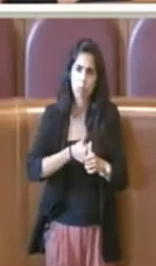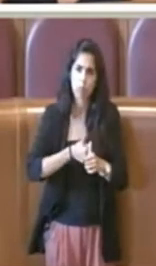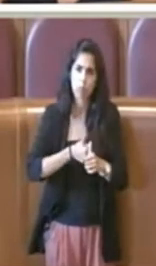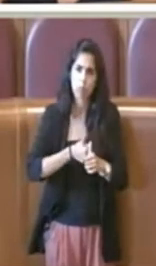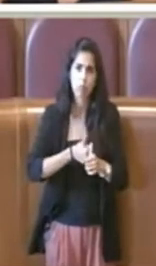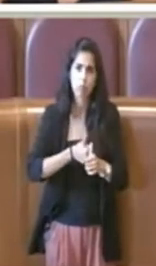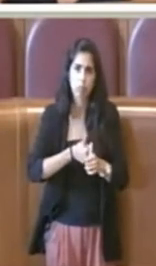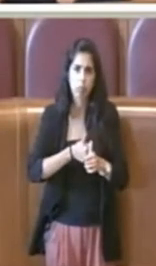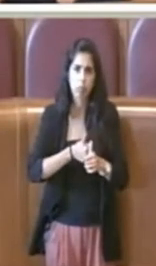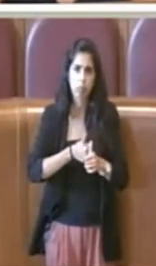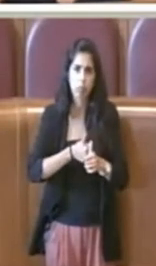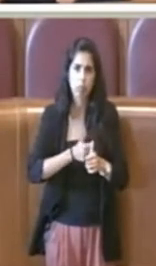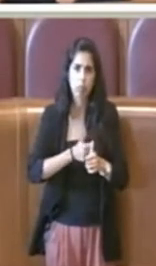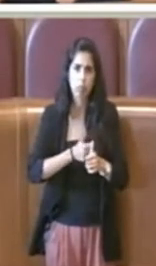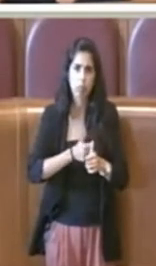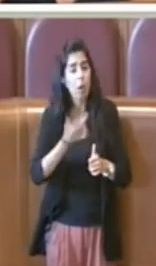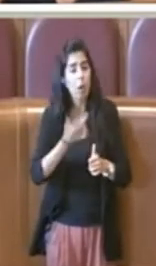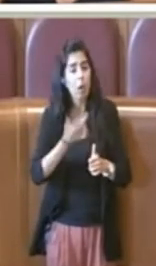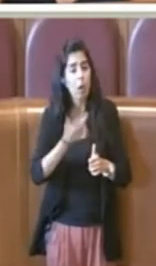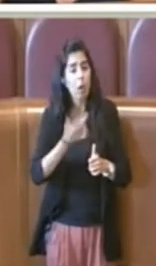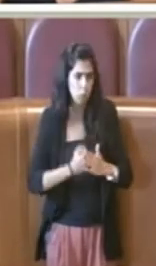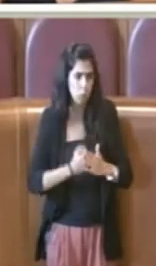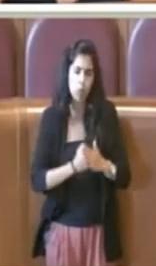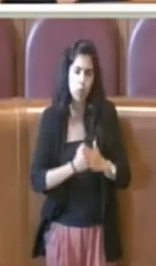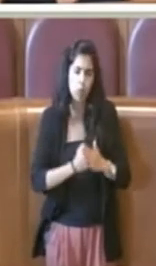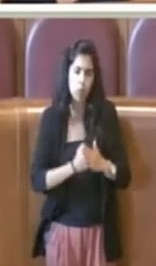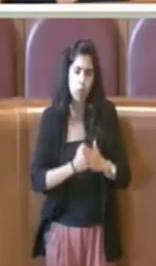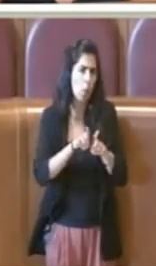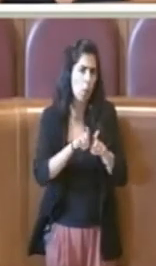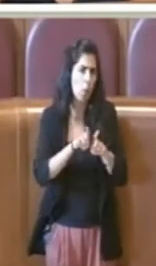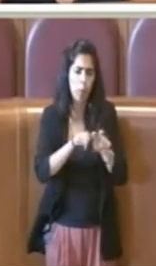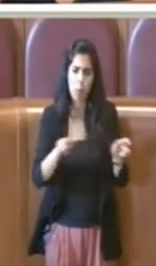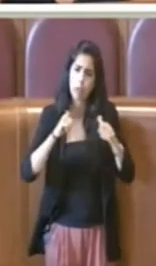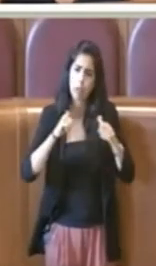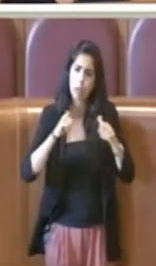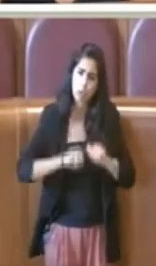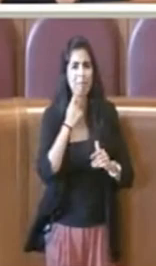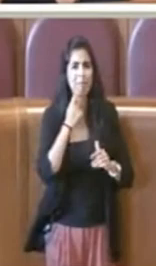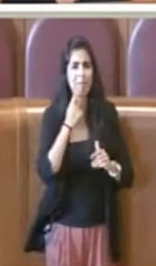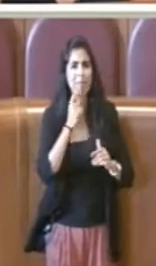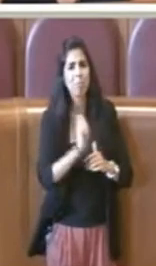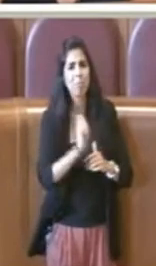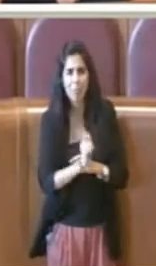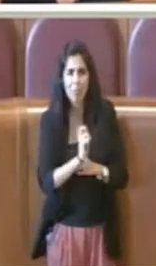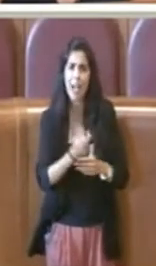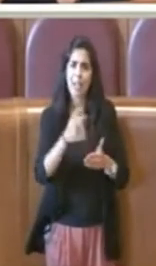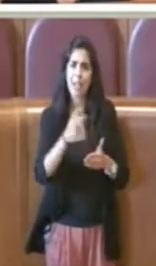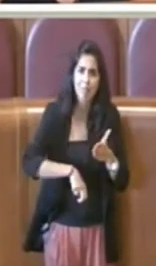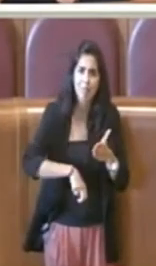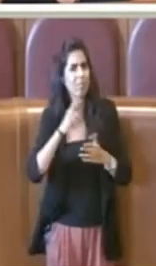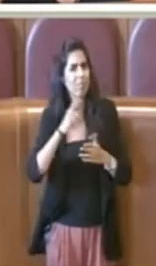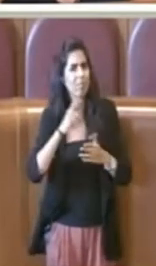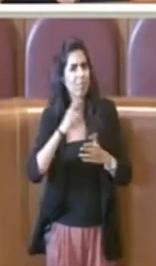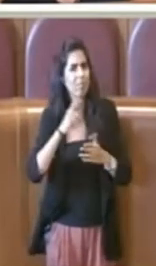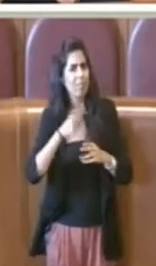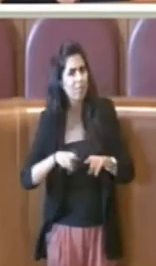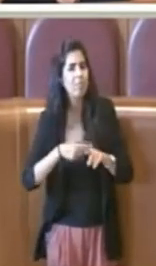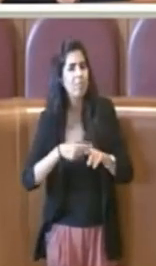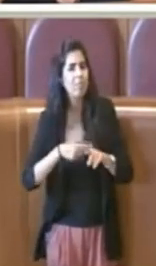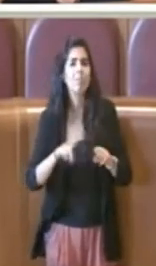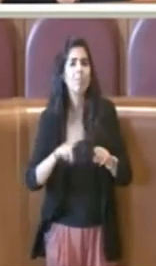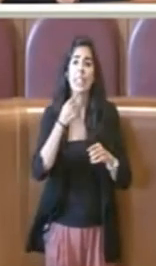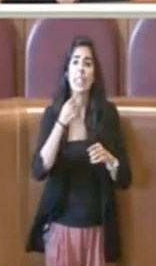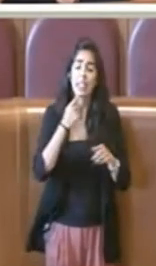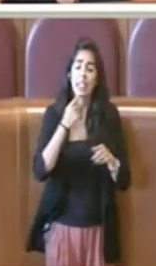volta incontro alle esigenze dei cittadini, dei contribuenti, di quanti hanno veramente la necessità